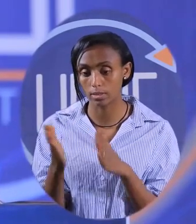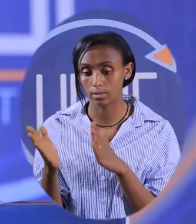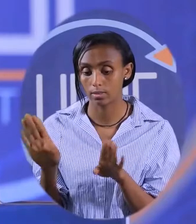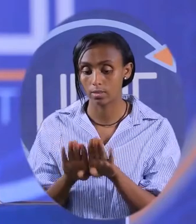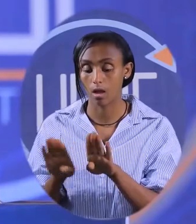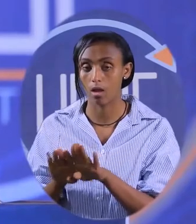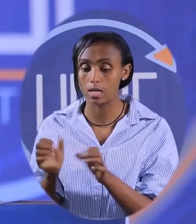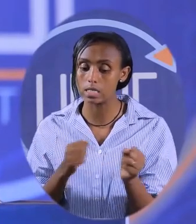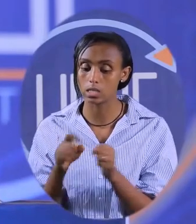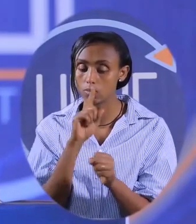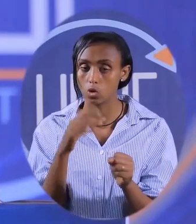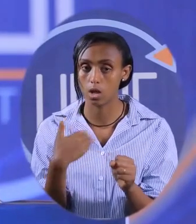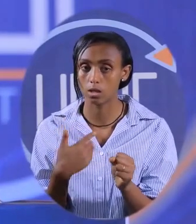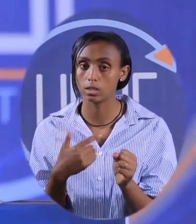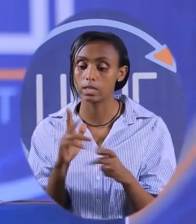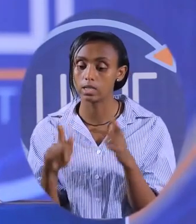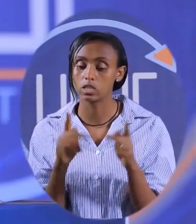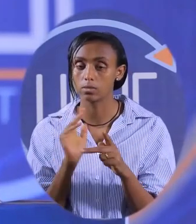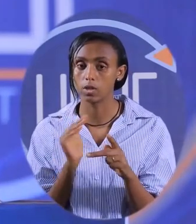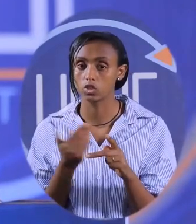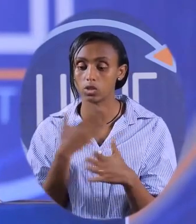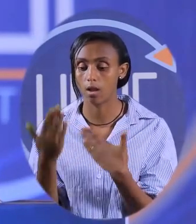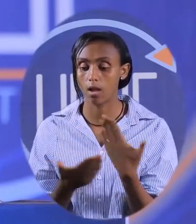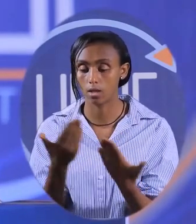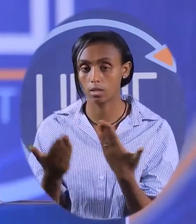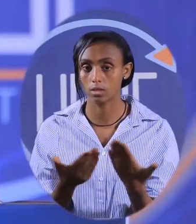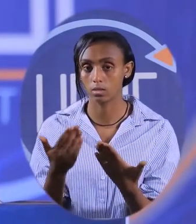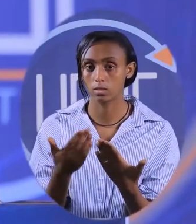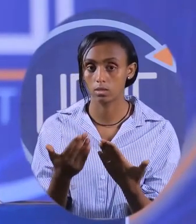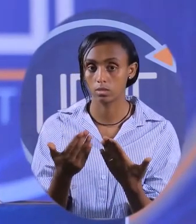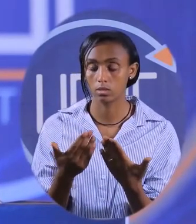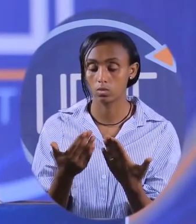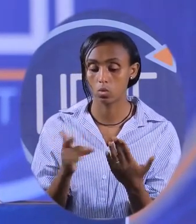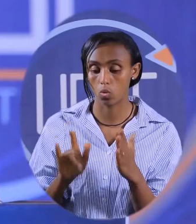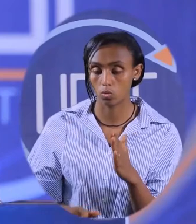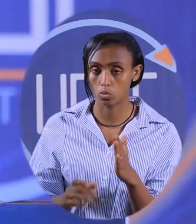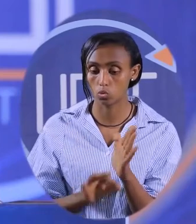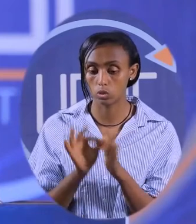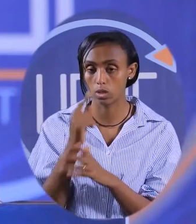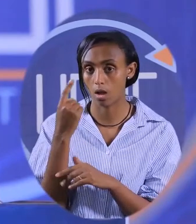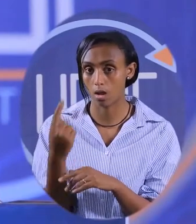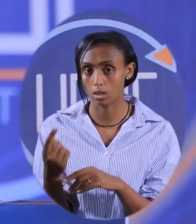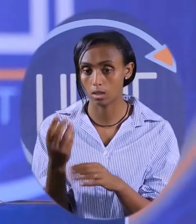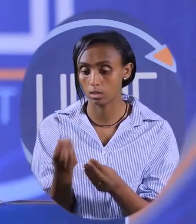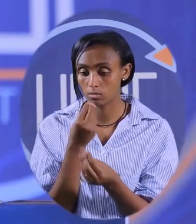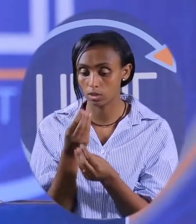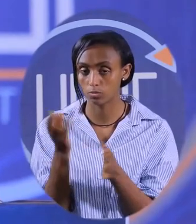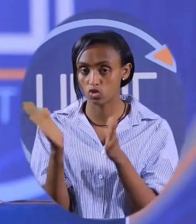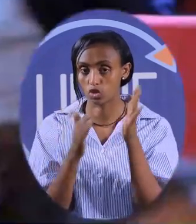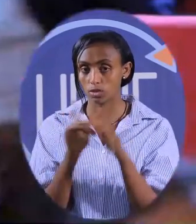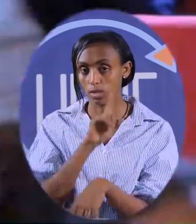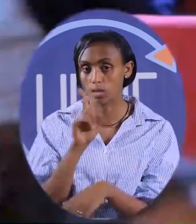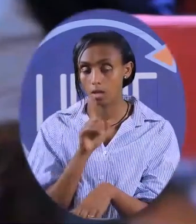የተዘጋጋ ሲስተም ነው ያለን፣ ግልጽ ነው። ለህዝባችን አላገለግልንም። እንደዚህ ቦልድ ሆነን መናገር ያለብን ይመስለኛል። ቁጥር አንድ የምግብ ችግር